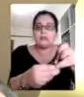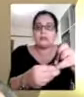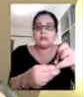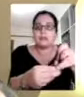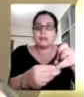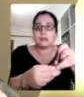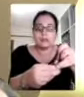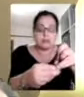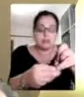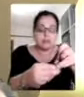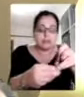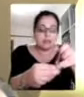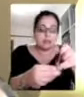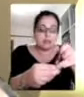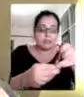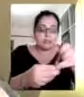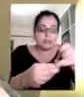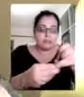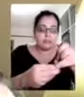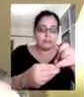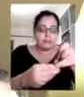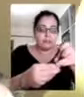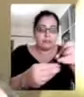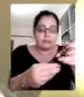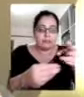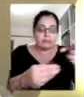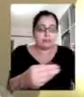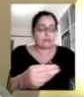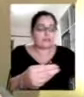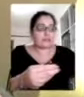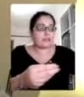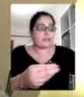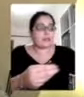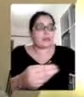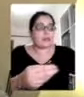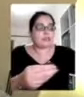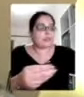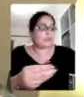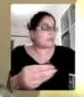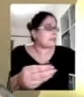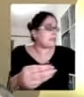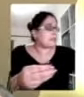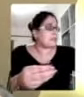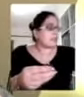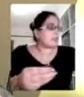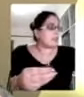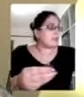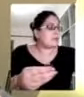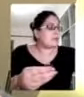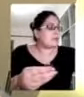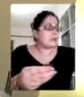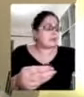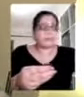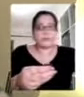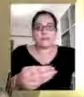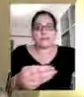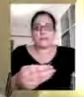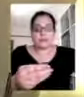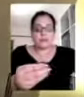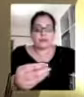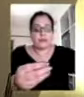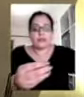girer yazarım altına demiştim. Herhangi bir şey yazmadım şimdiye kadar. Sadece yapacağım Ya ama o bu aklımda onu çakmak unutmuş değilim. postunu